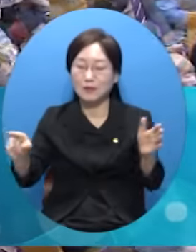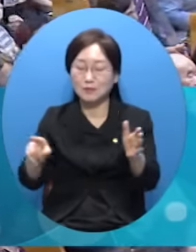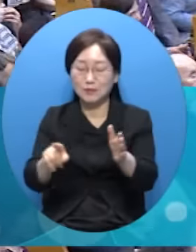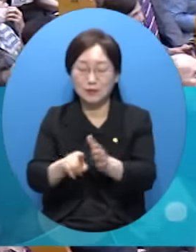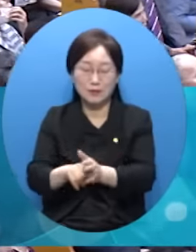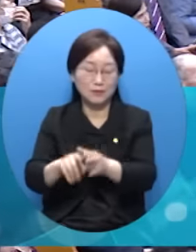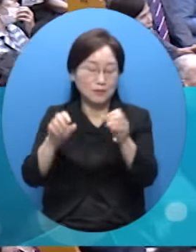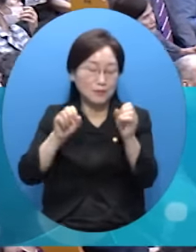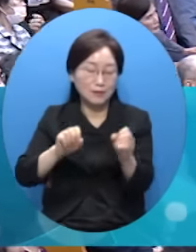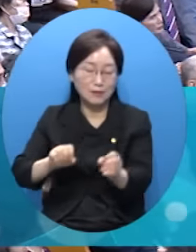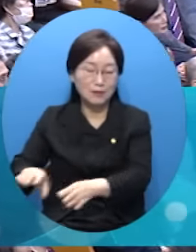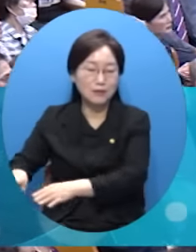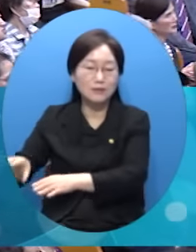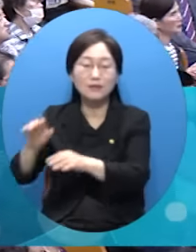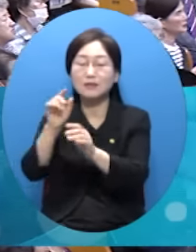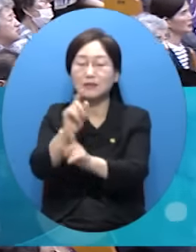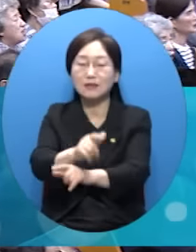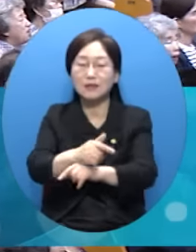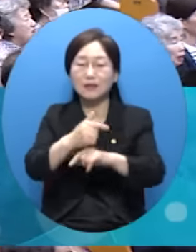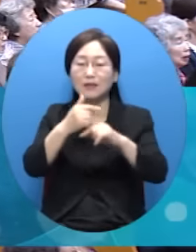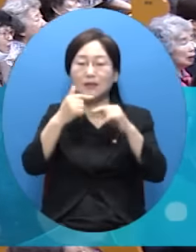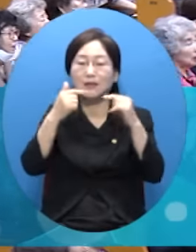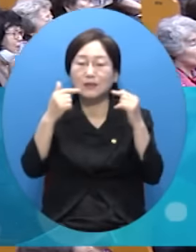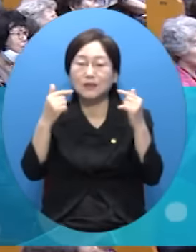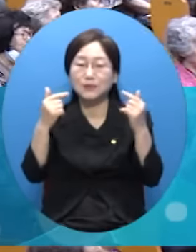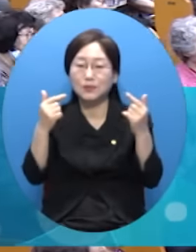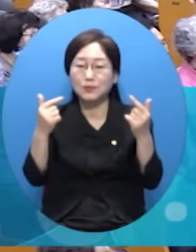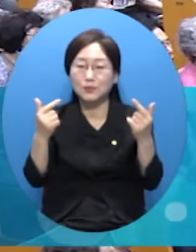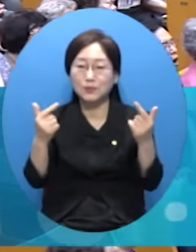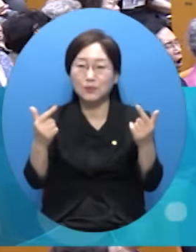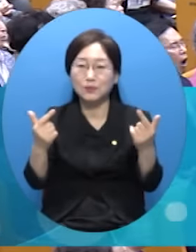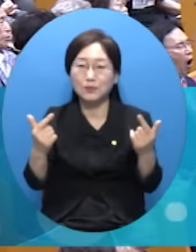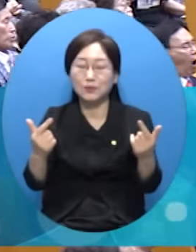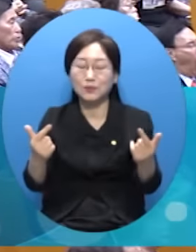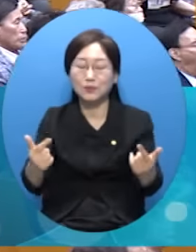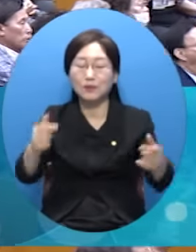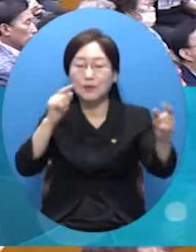맘속에 믿음 잃지 않고